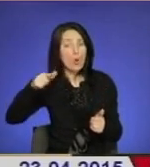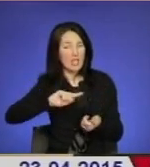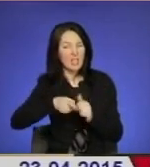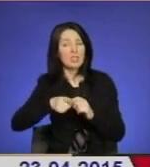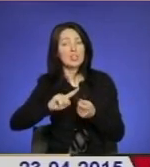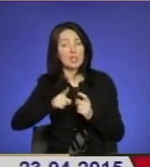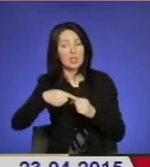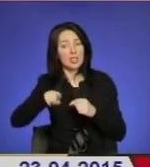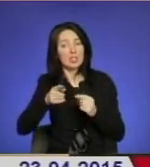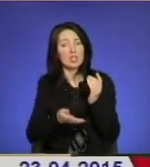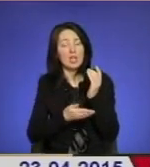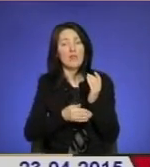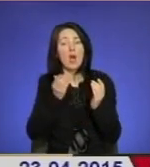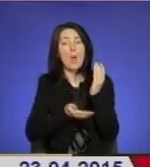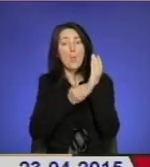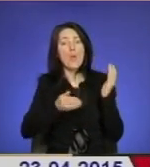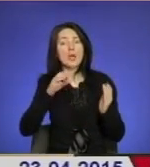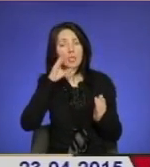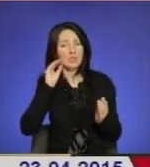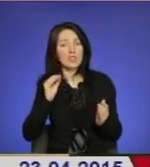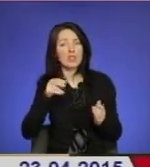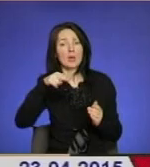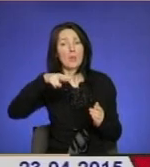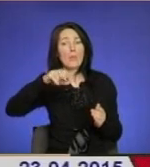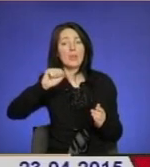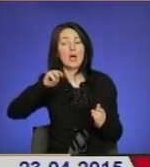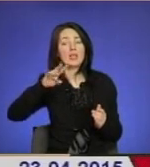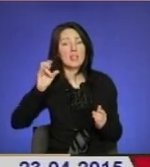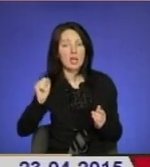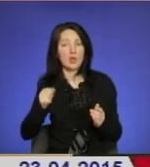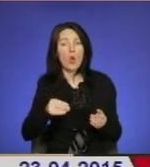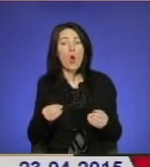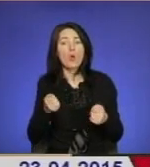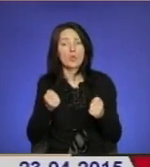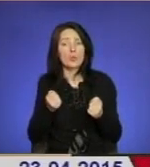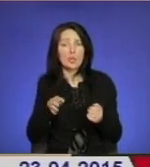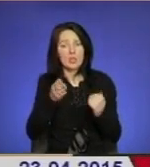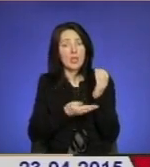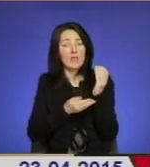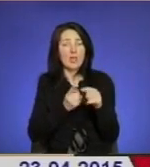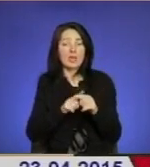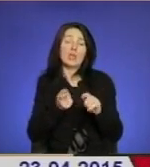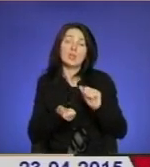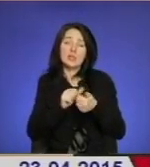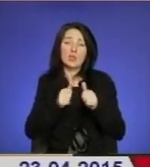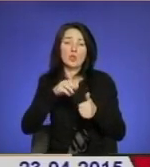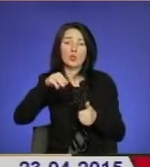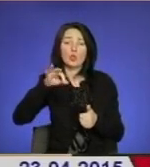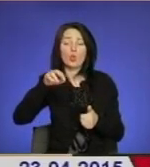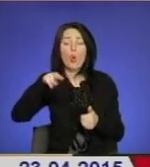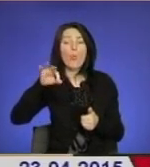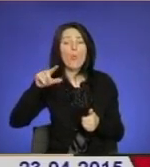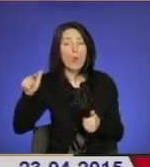як правило, це платани, берегоукріплюючі дерева, які дуже потужно замінять існуючі тополі. І ми думаємо, що це буде